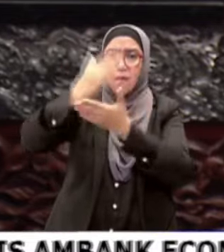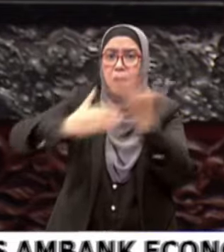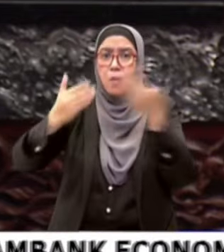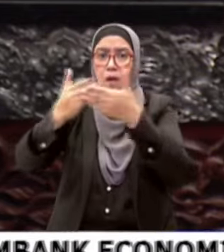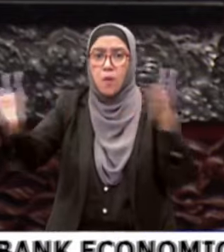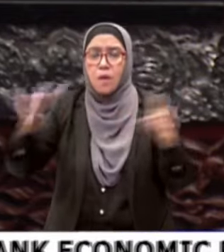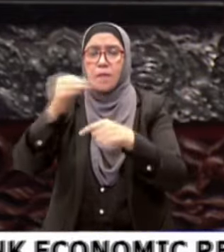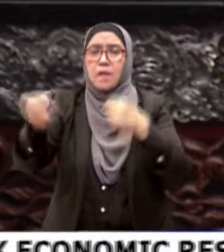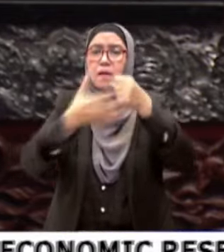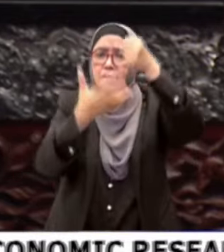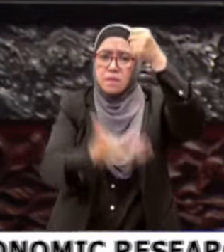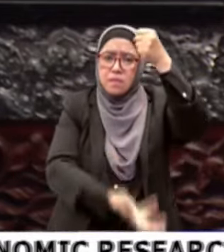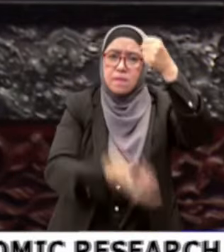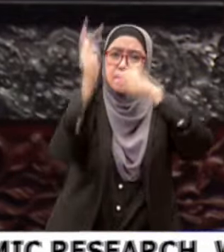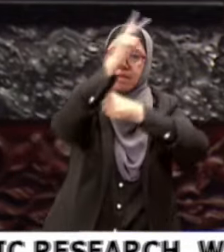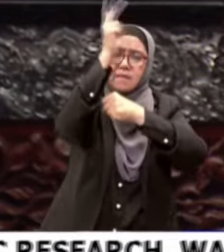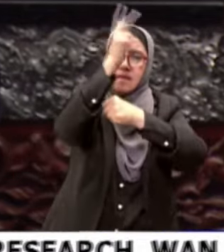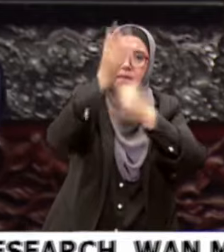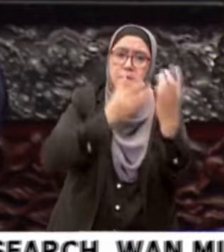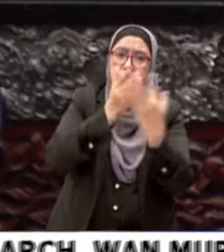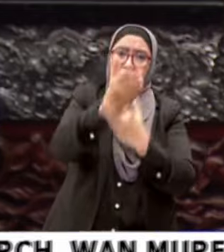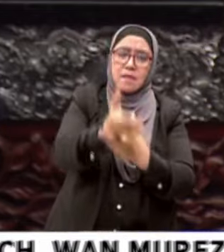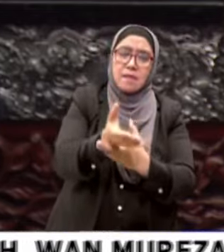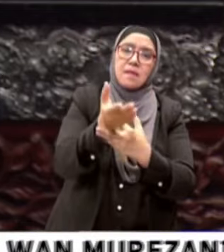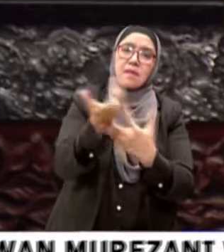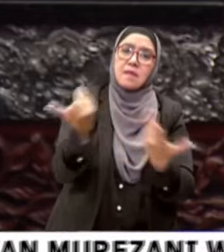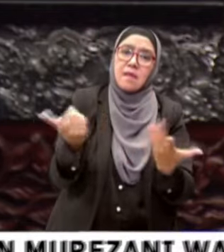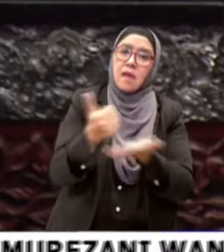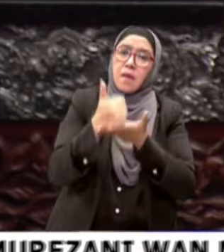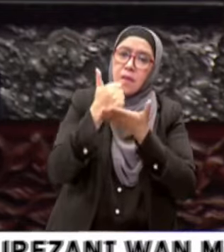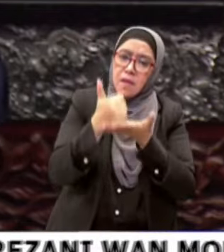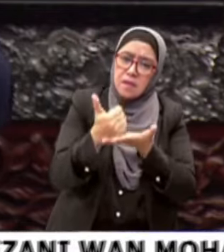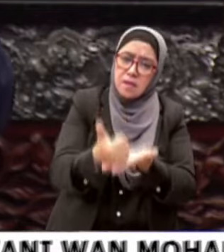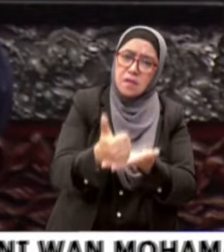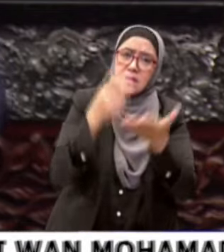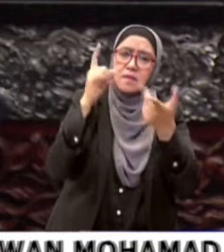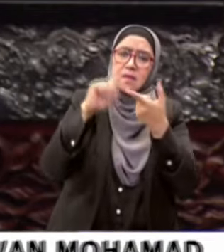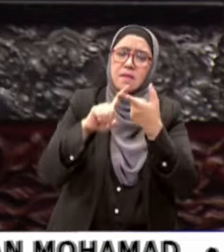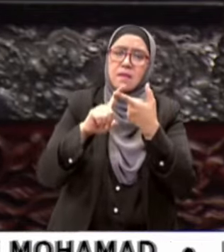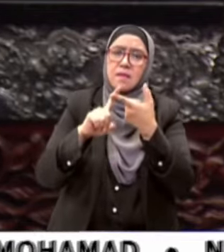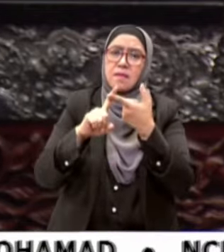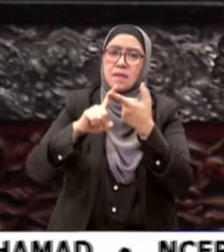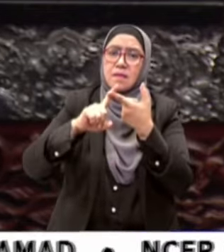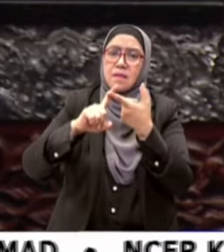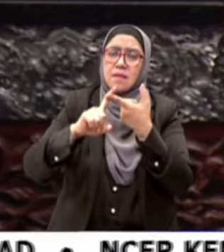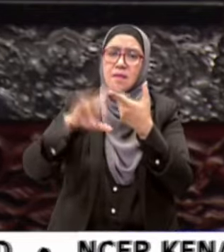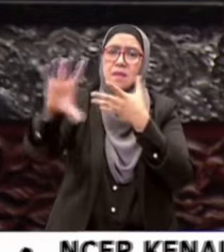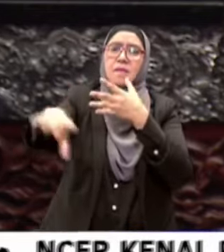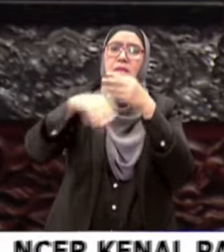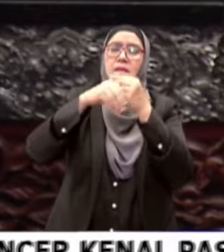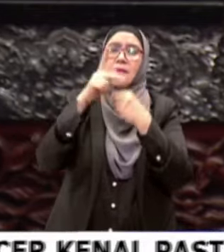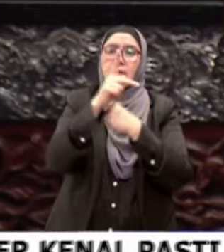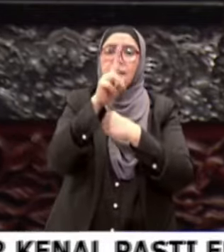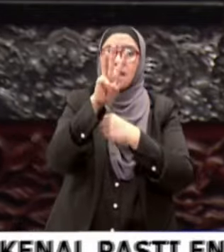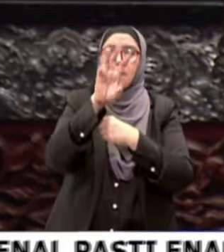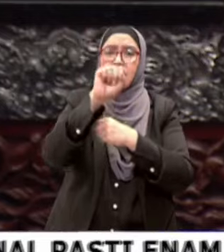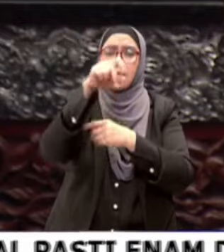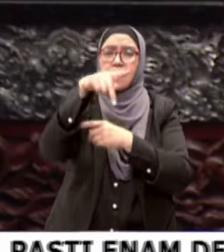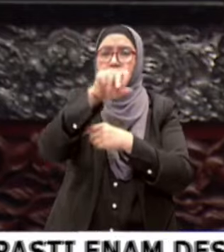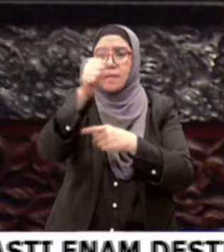dana-dana Kerajaan melalui Bentuk bantuan juga suntikannya yang sudah